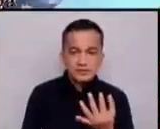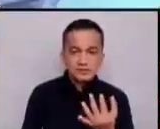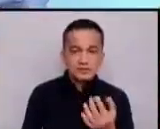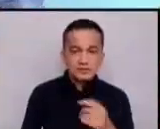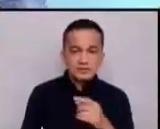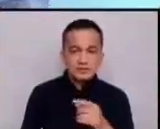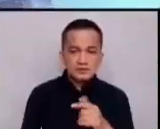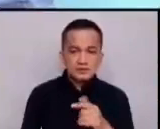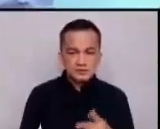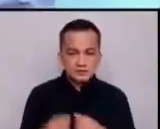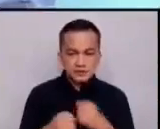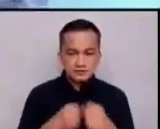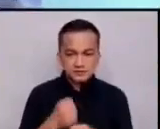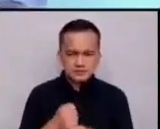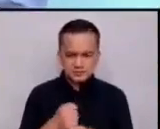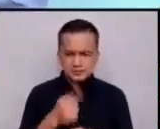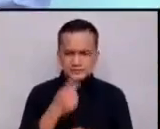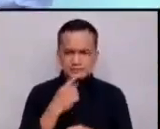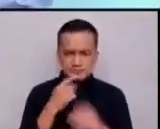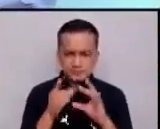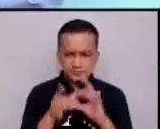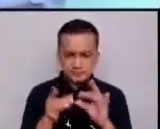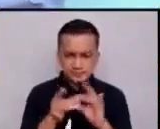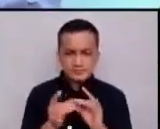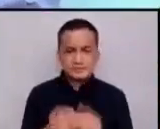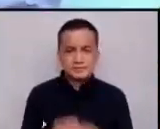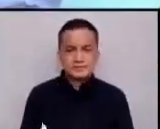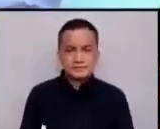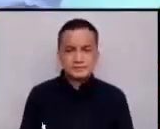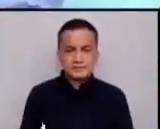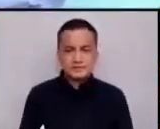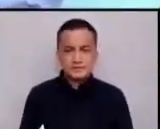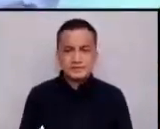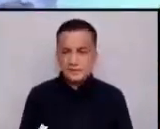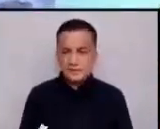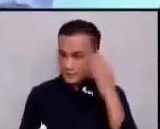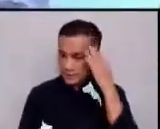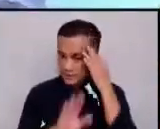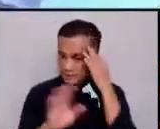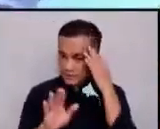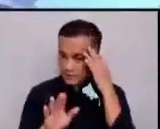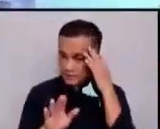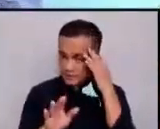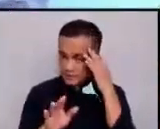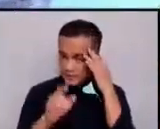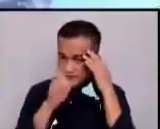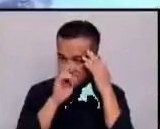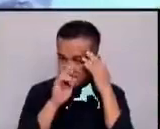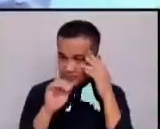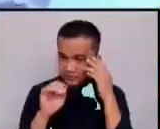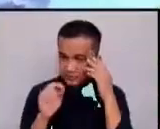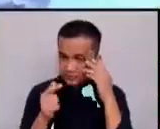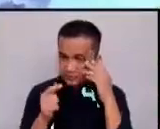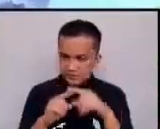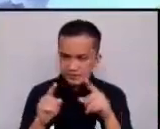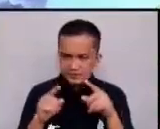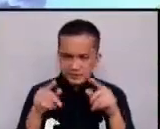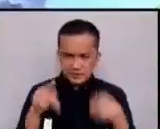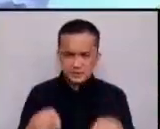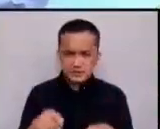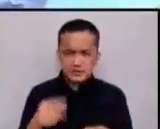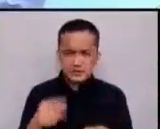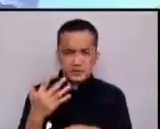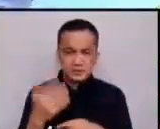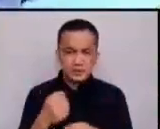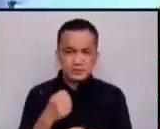lifestyle? Pwede niyo po bang ikwento? Dahil alam naman natin ang edad po ng aso ay iba sa edad ng tao. Kapag 5 years old na ang aso o